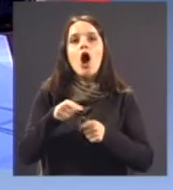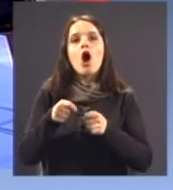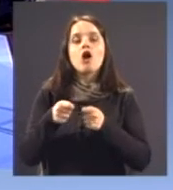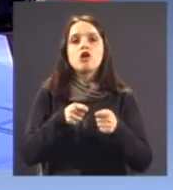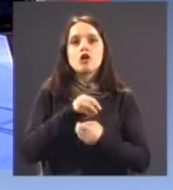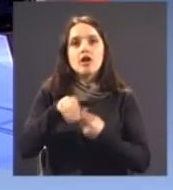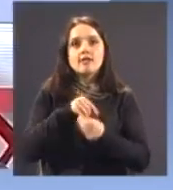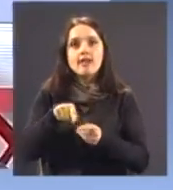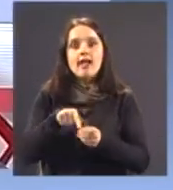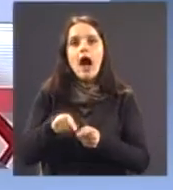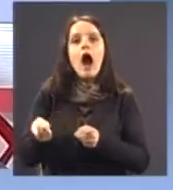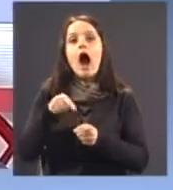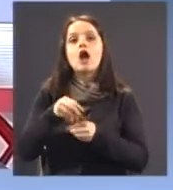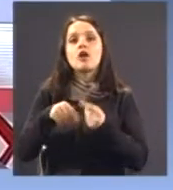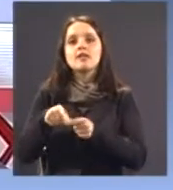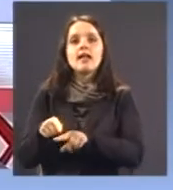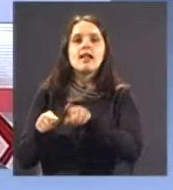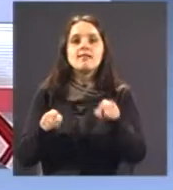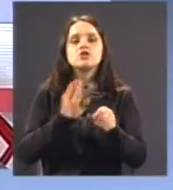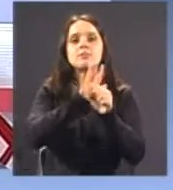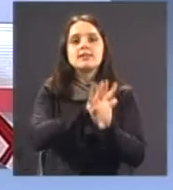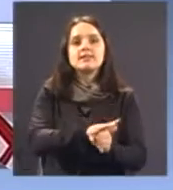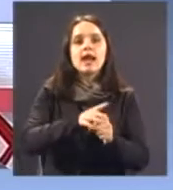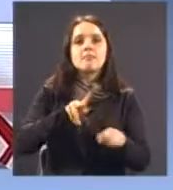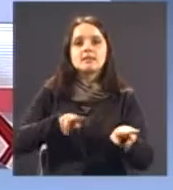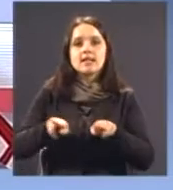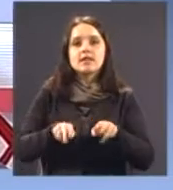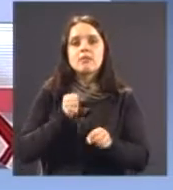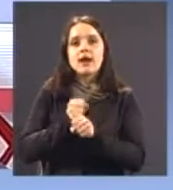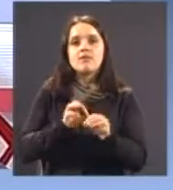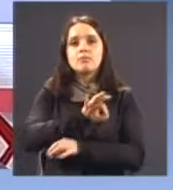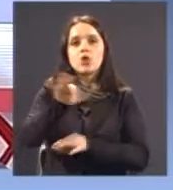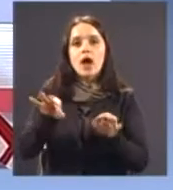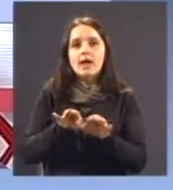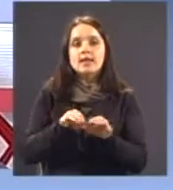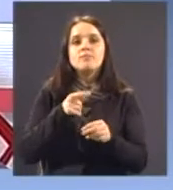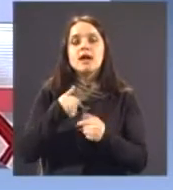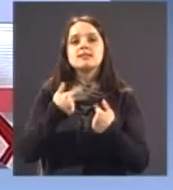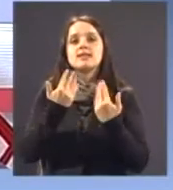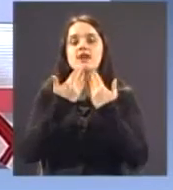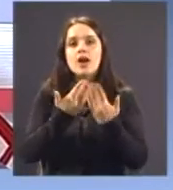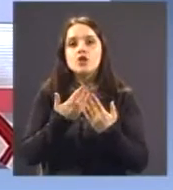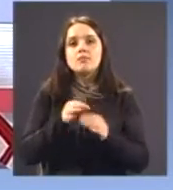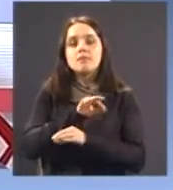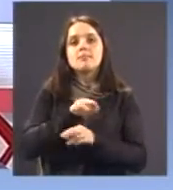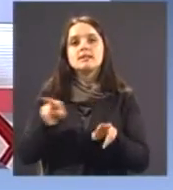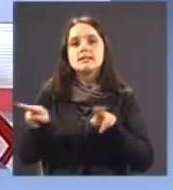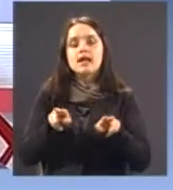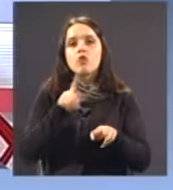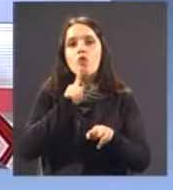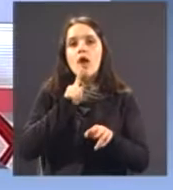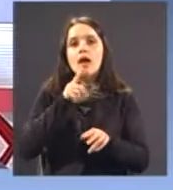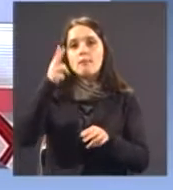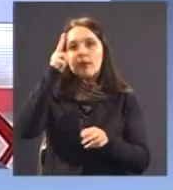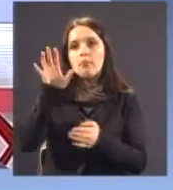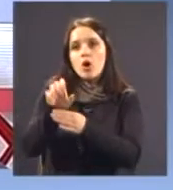na ministarstva, prave projekte. Te projekte, ja se zahvaljujem ministarstvu koje zapravo prepoznaje te